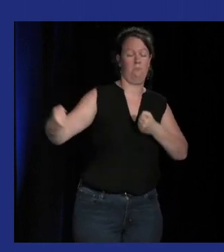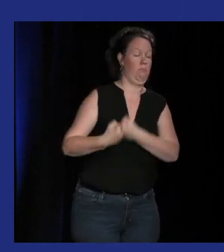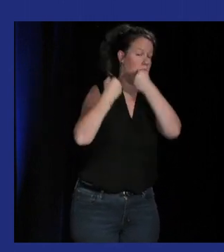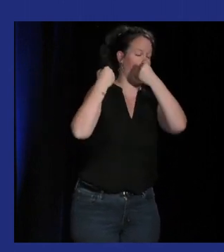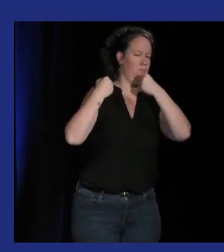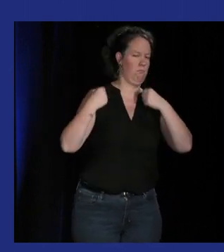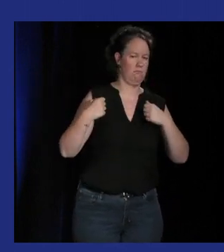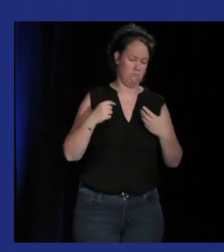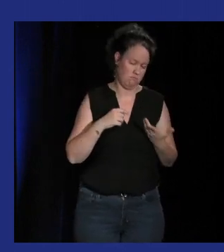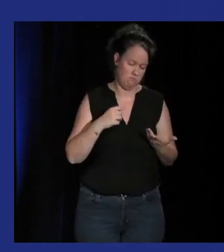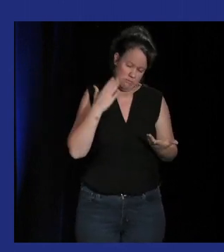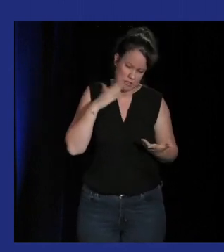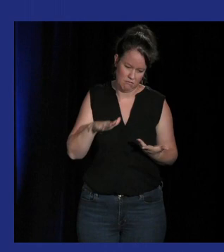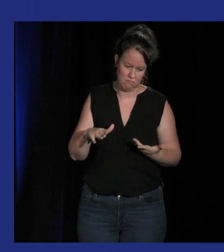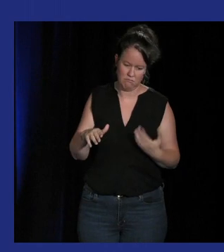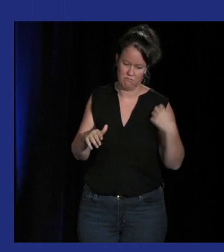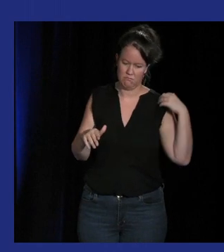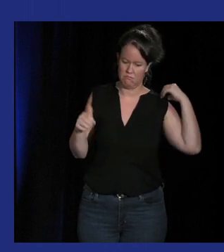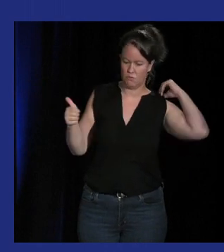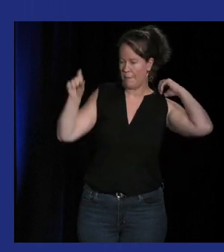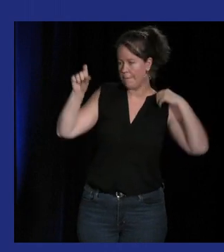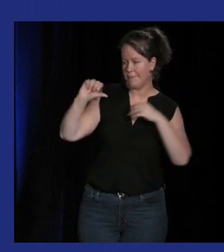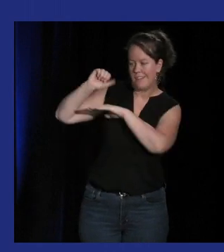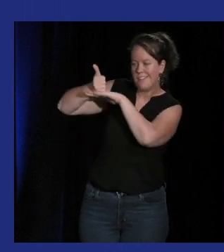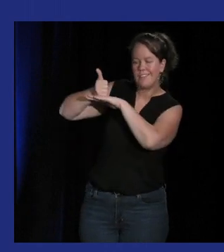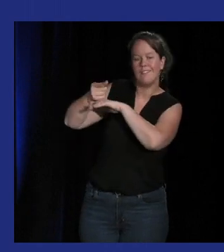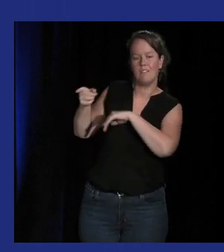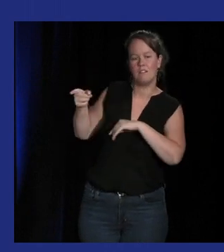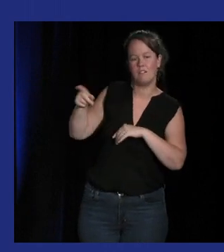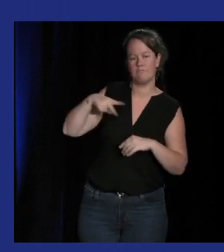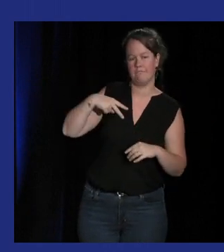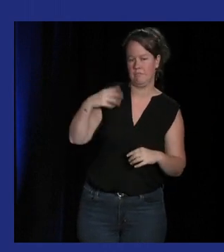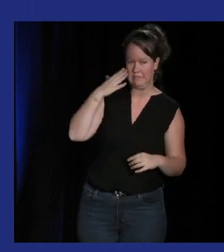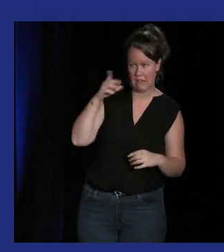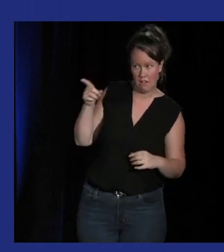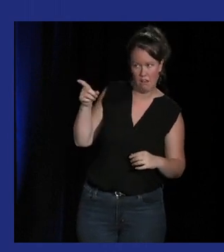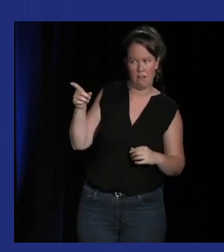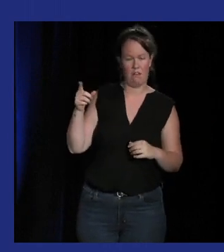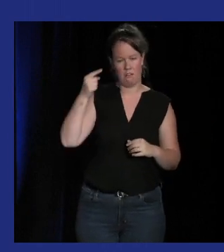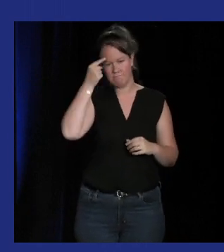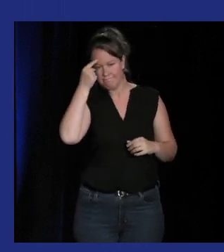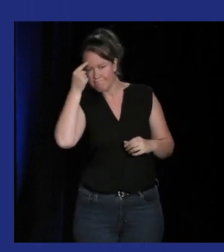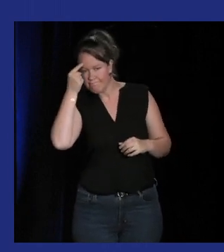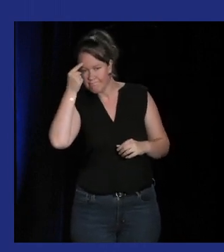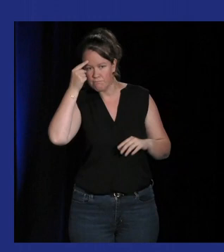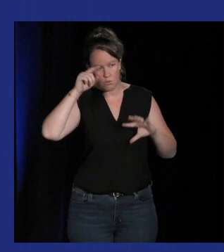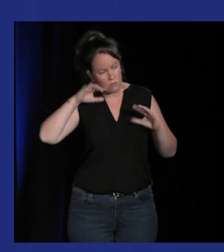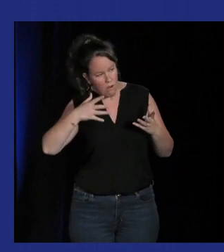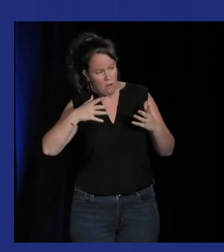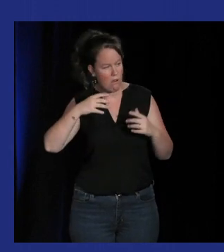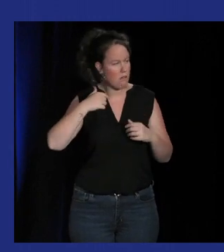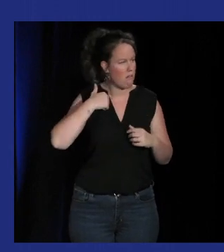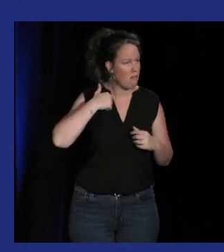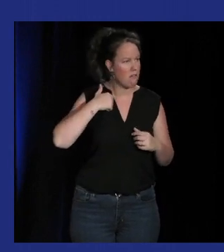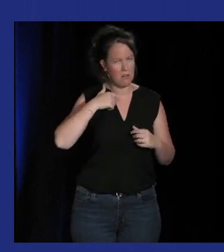il a en tête à quoi ça va ressembler et à quoi il faudrait enfin qu'est-ce qu'il